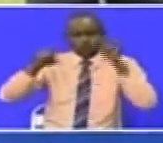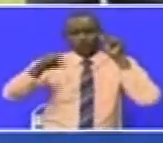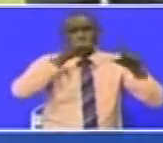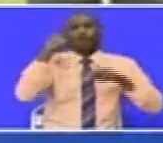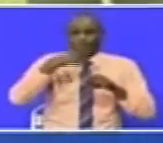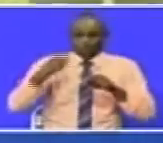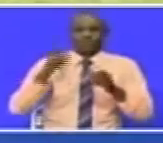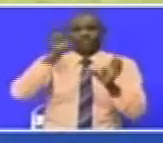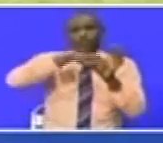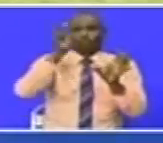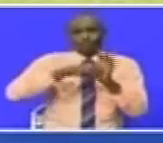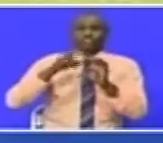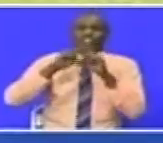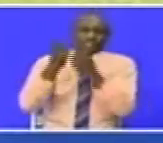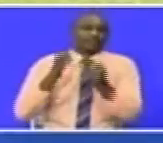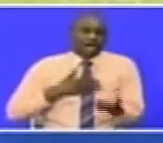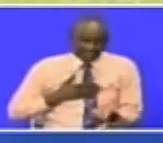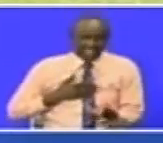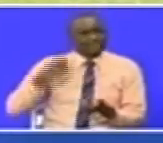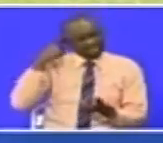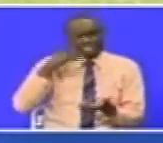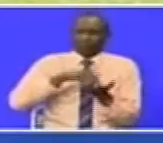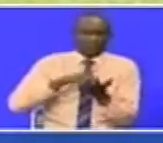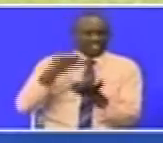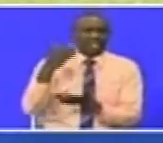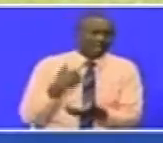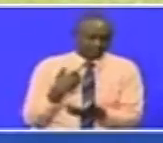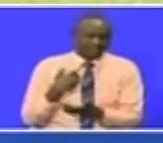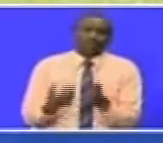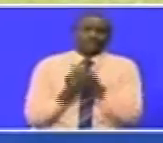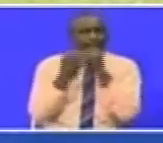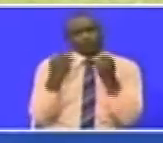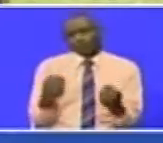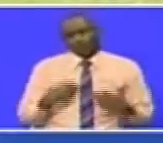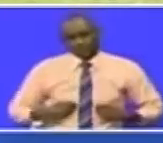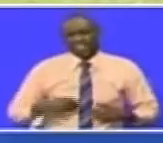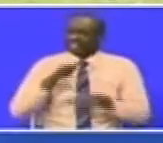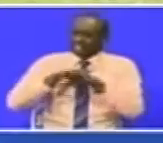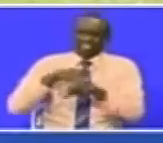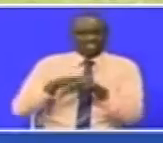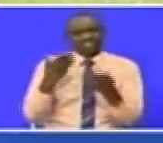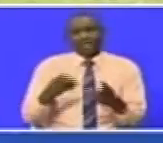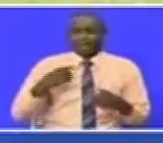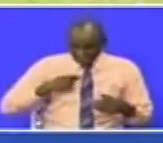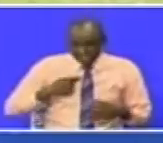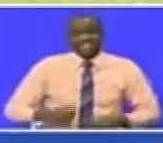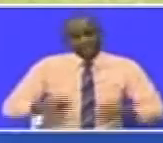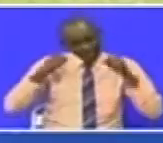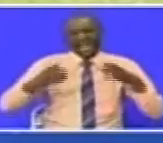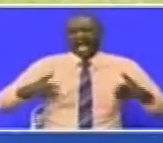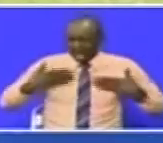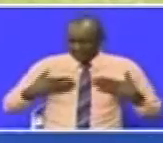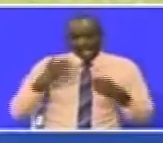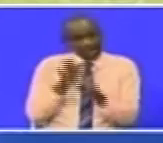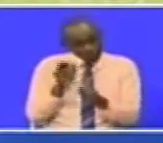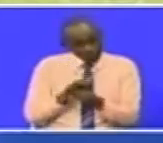watasaidia vilabu zetu. Tunaona kama tumelegea sana sana kusaidia vijana. Ndio wakati huu mimi kama mwenyekiti na furaha sana